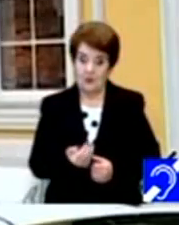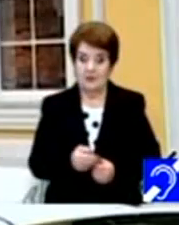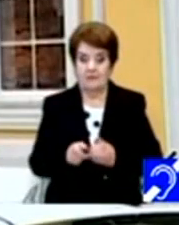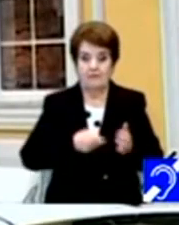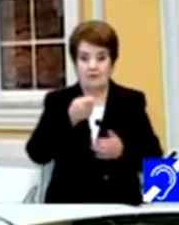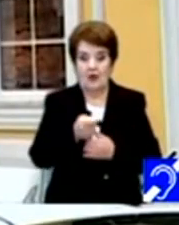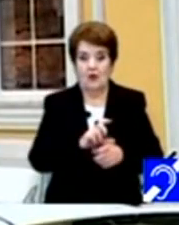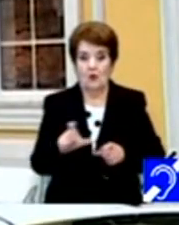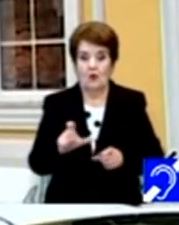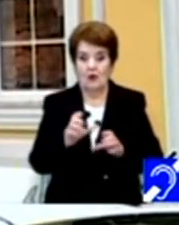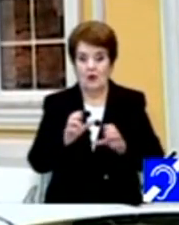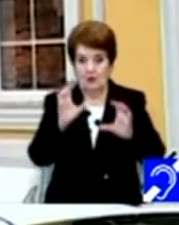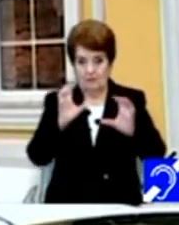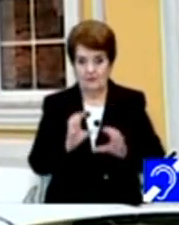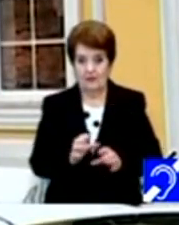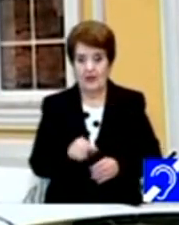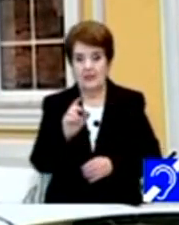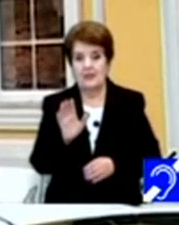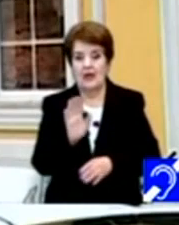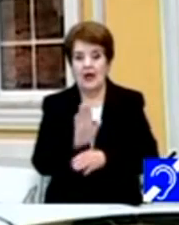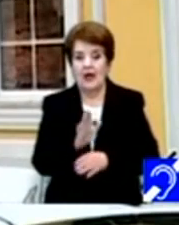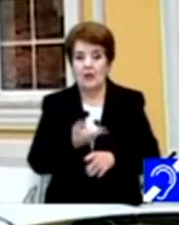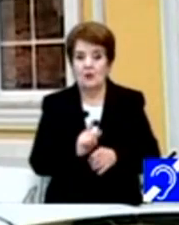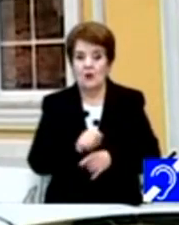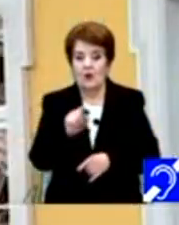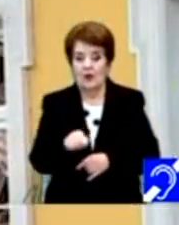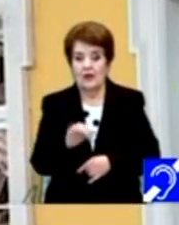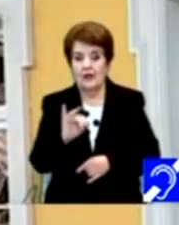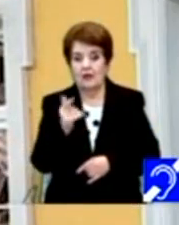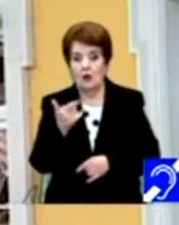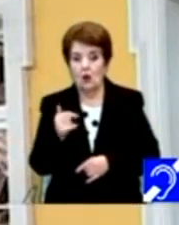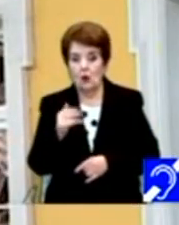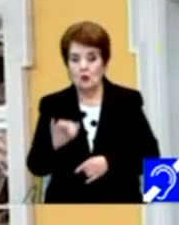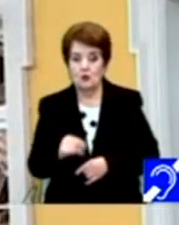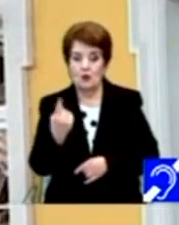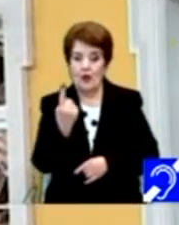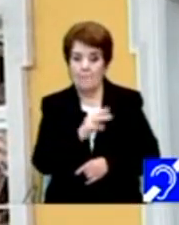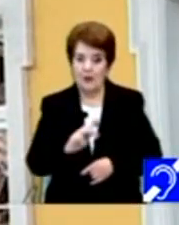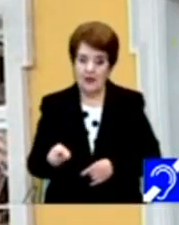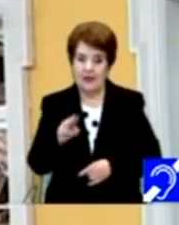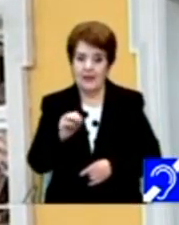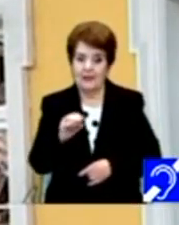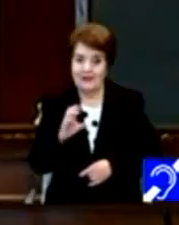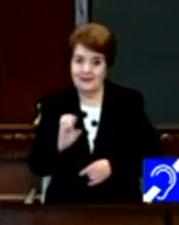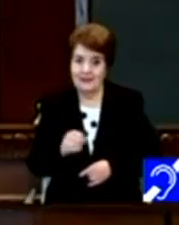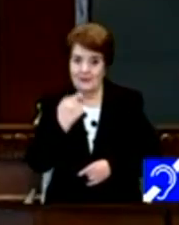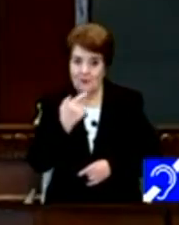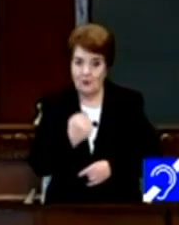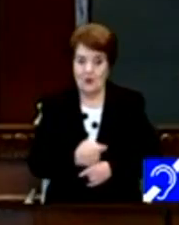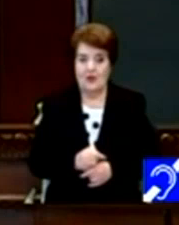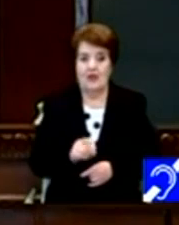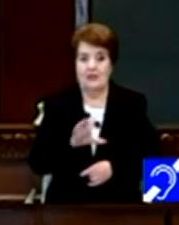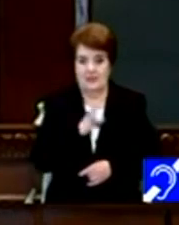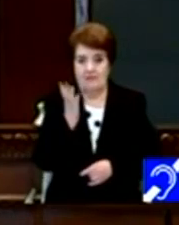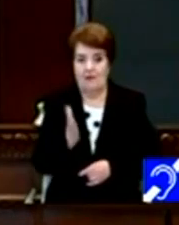Curtea Constituțională privind legalitatea decretului de desemnare a lui Igor Grosu la funcția de premier, Alexandru Tănase susține că verdictul se